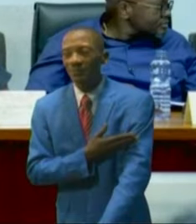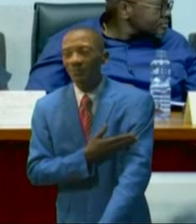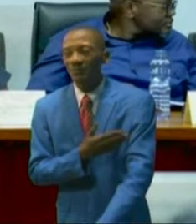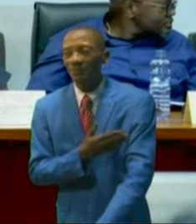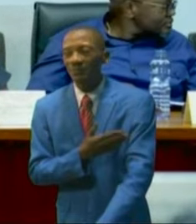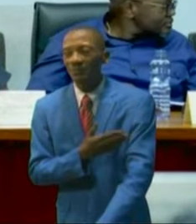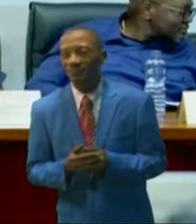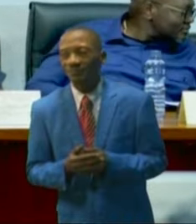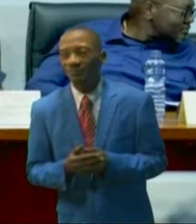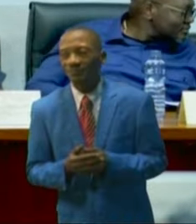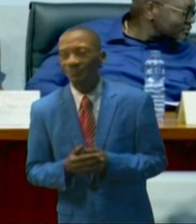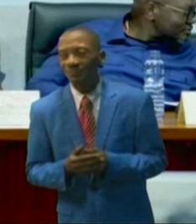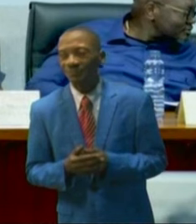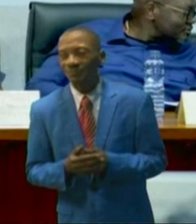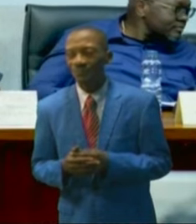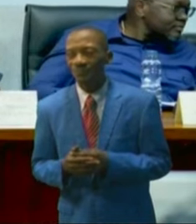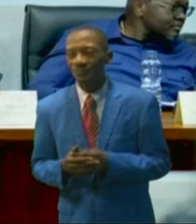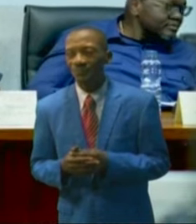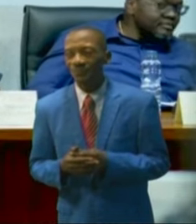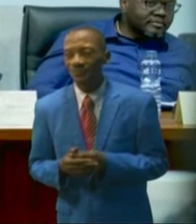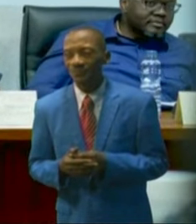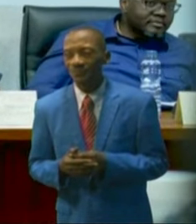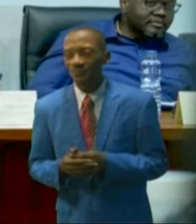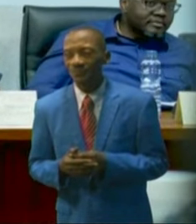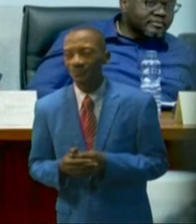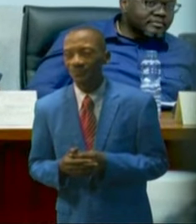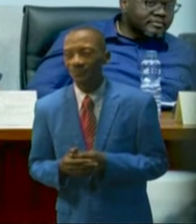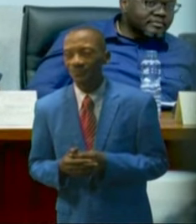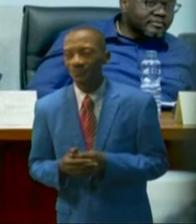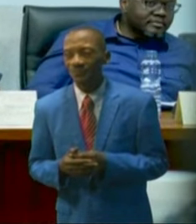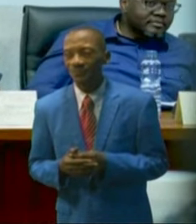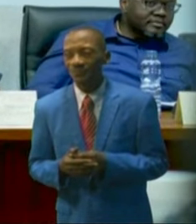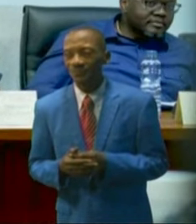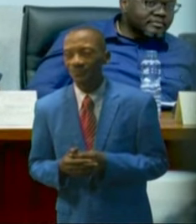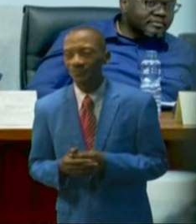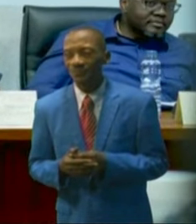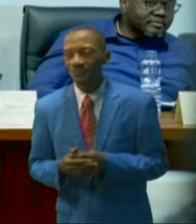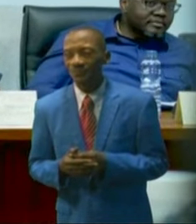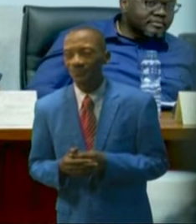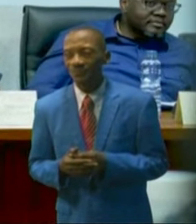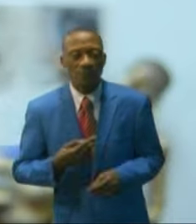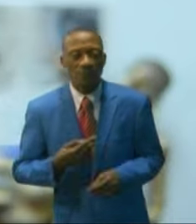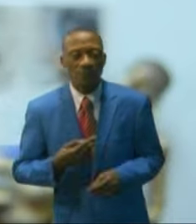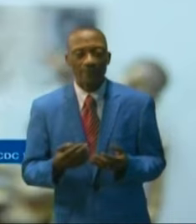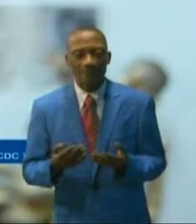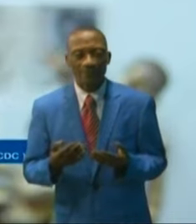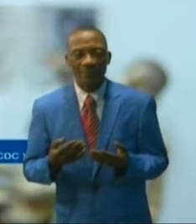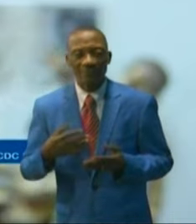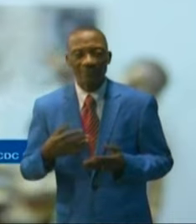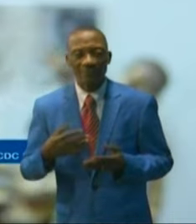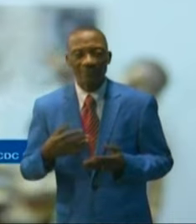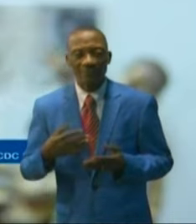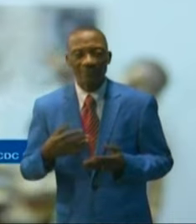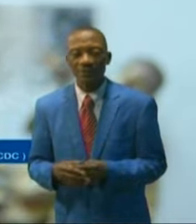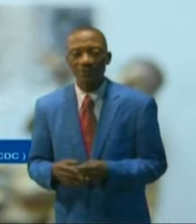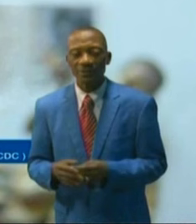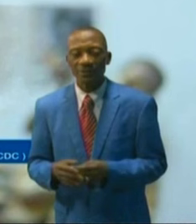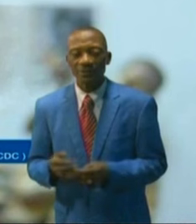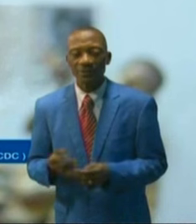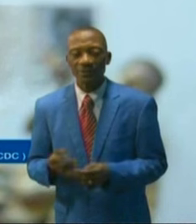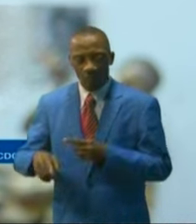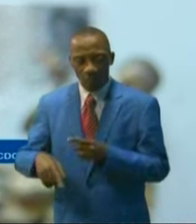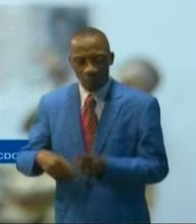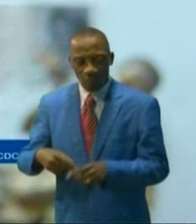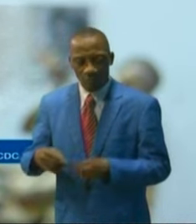Congo. Nous avons une grande équipe qui travaille pour les leaders de la société, qui commence à donner